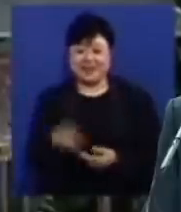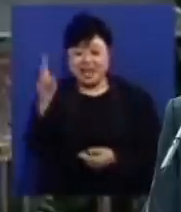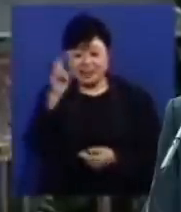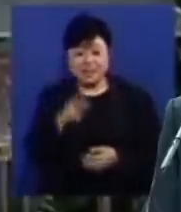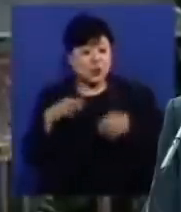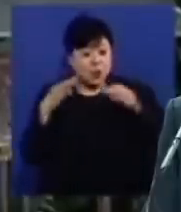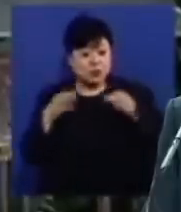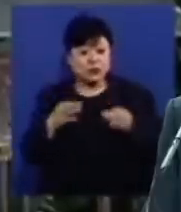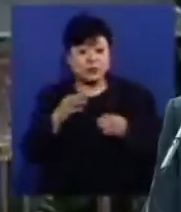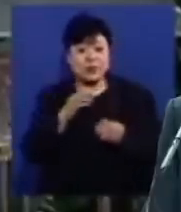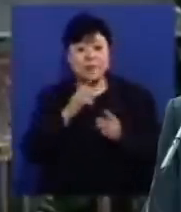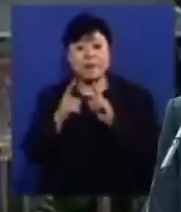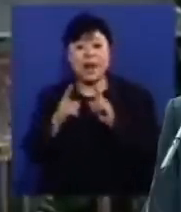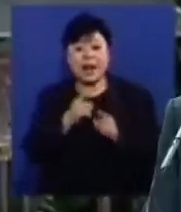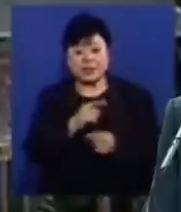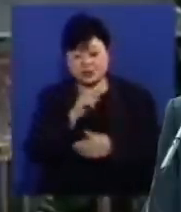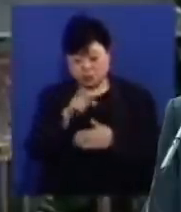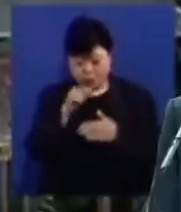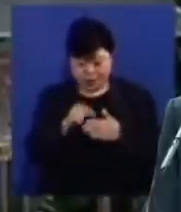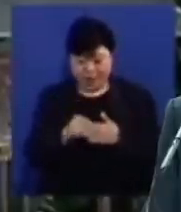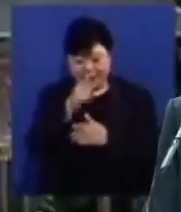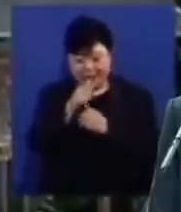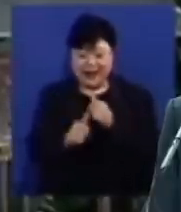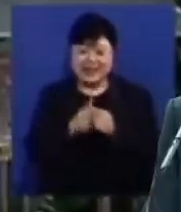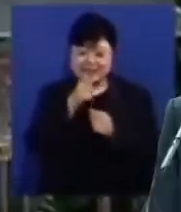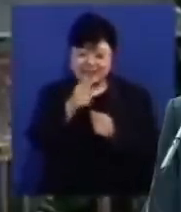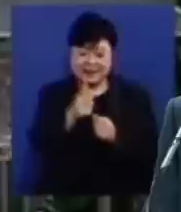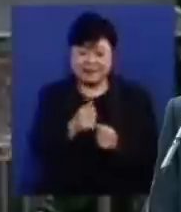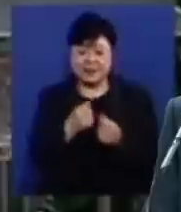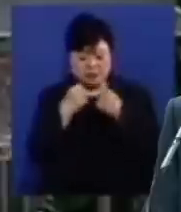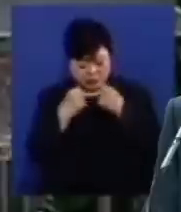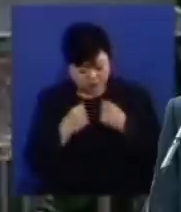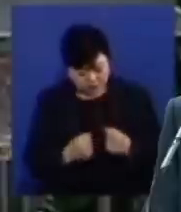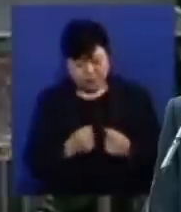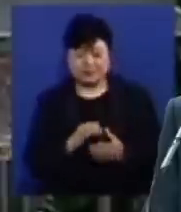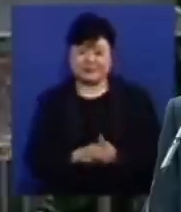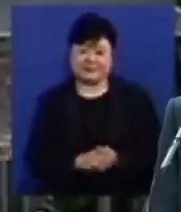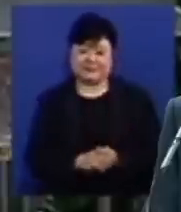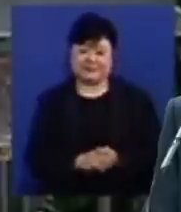찬송을 부르면 말하는 그 말 속에 하나님이 임재하게 계셔서